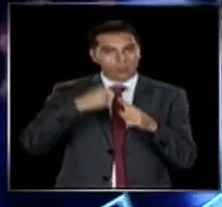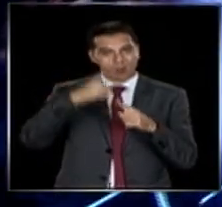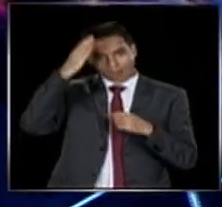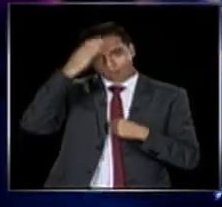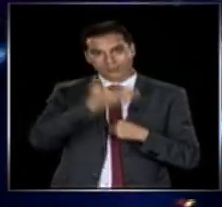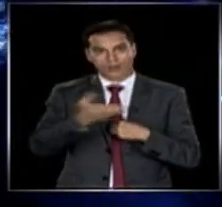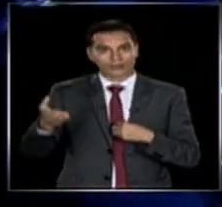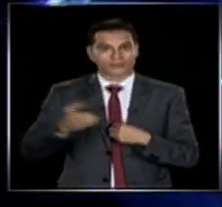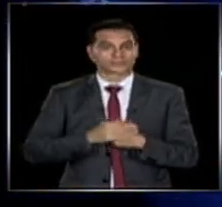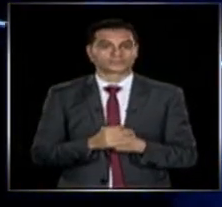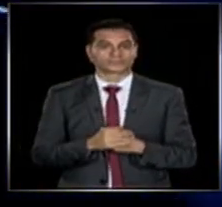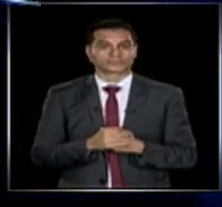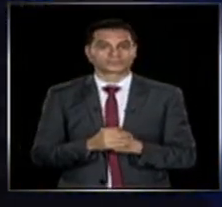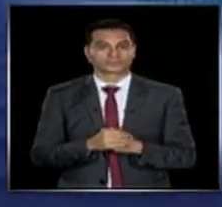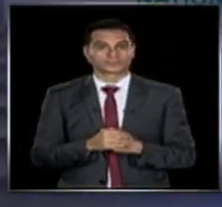والعباقرة.